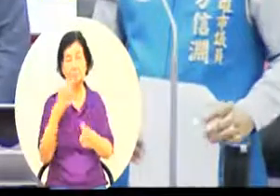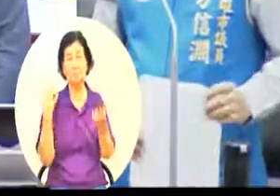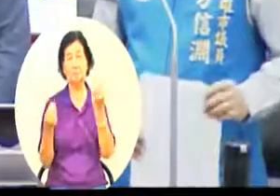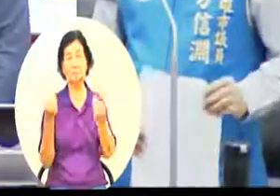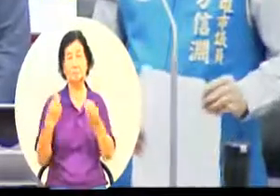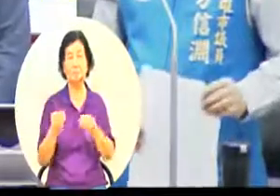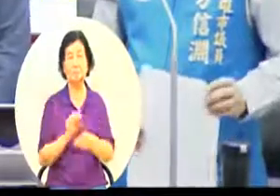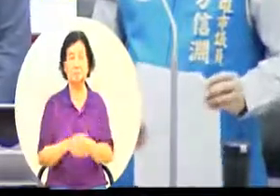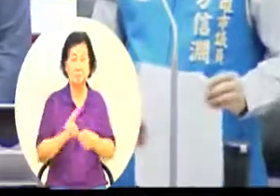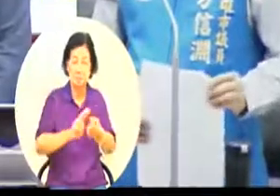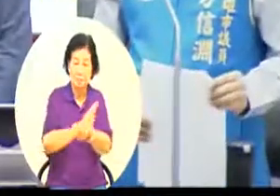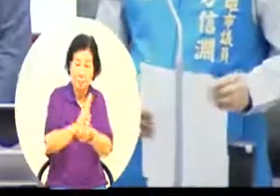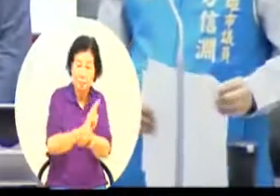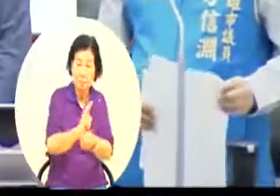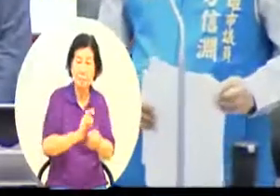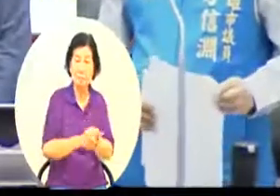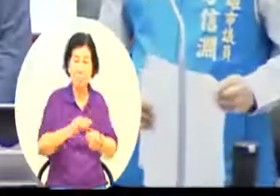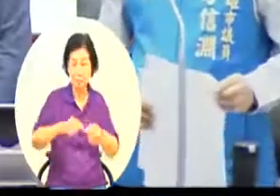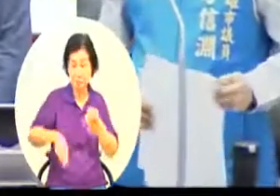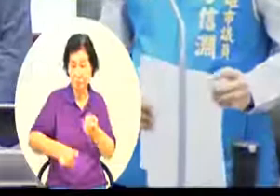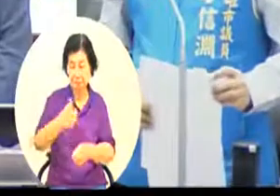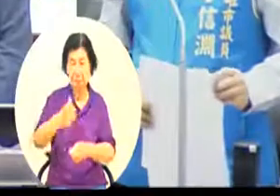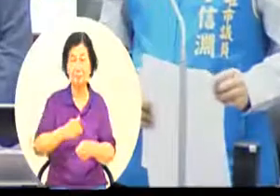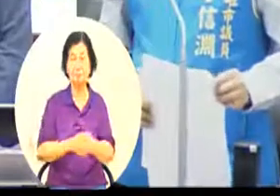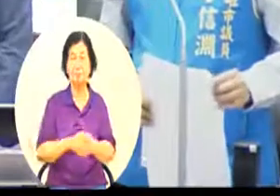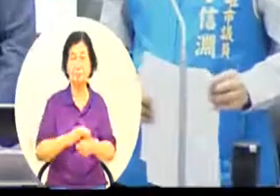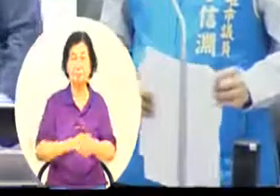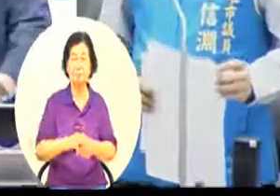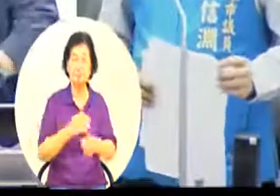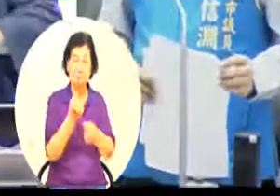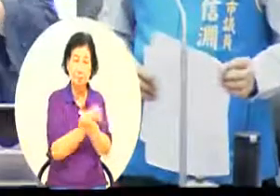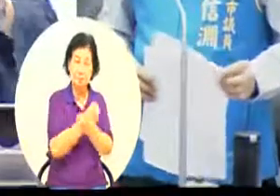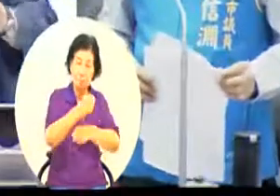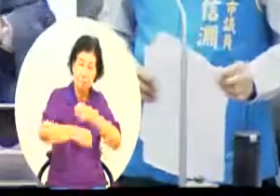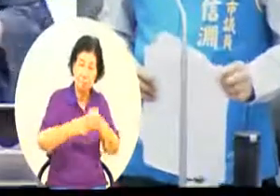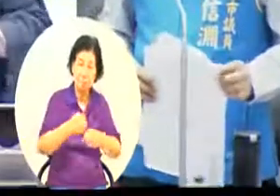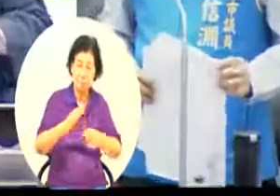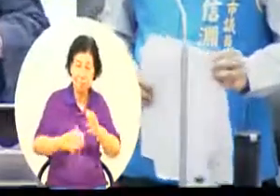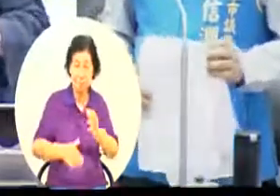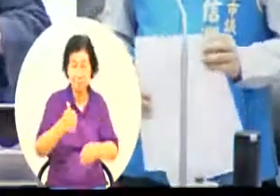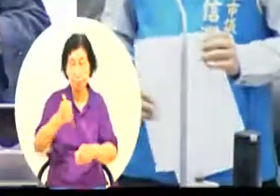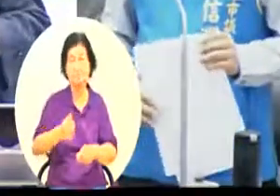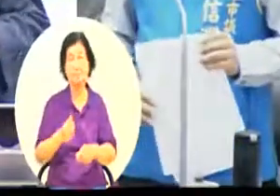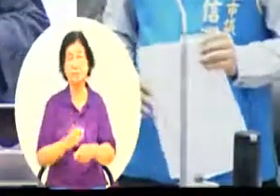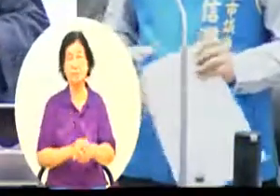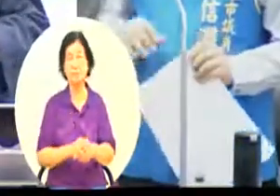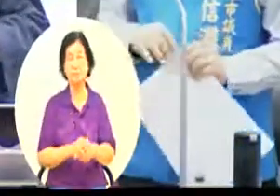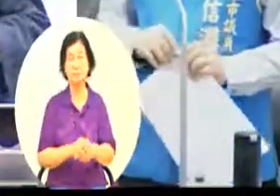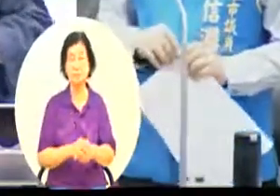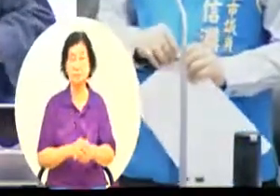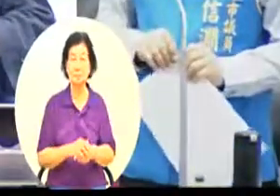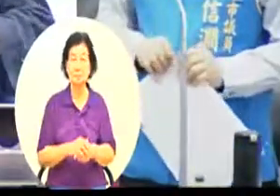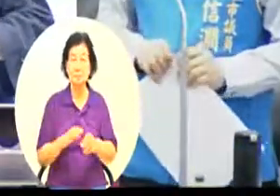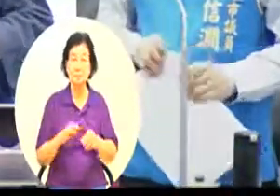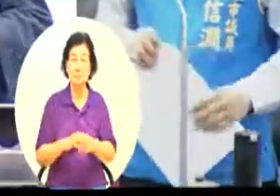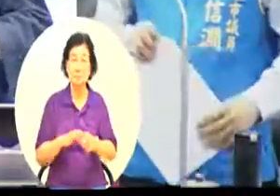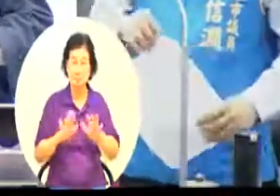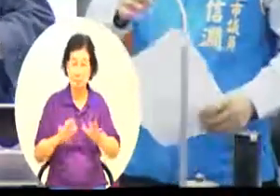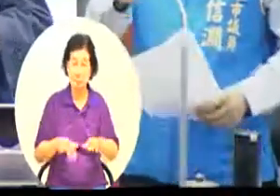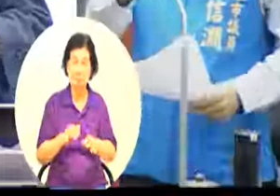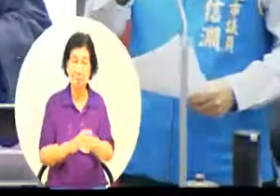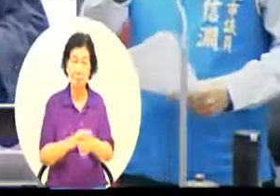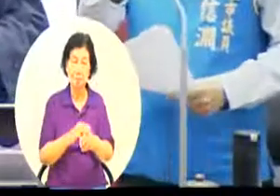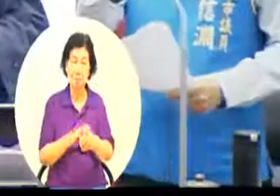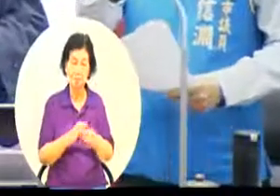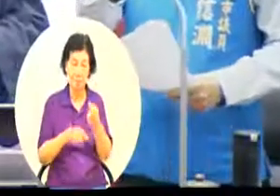院长跟劳动部林部长他们才会说我现在的这个法令那很多企